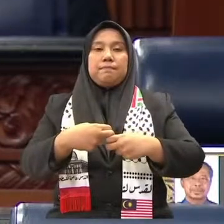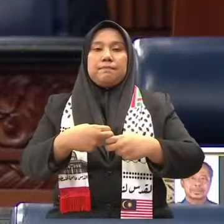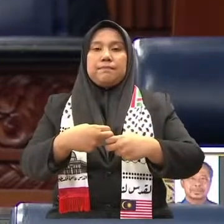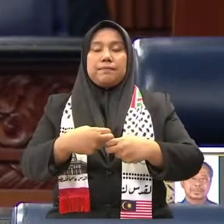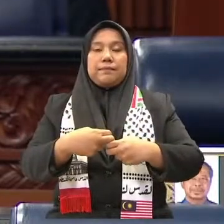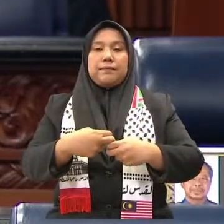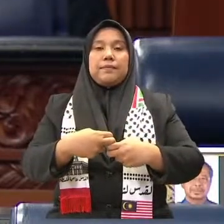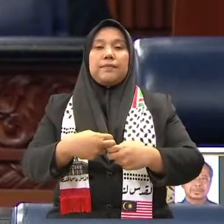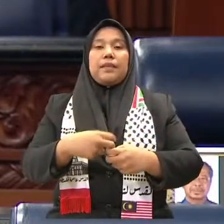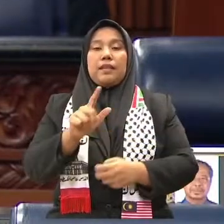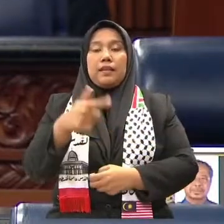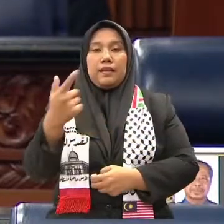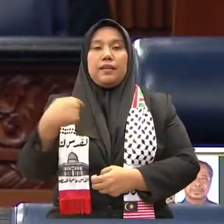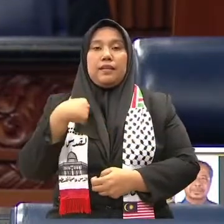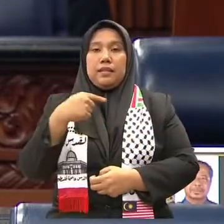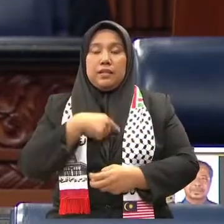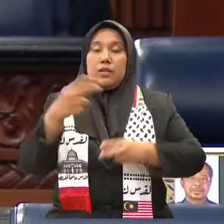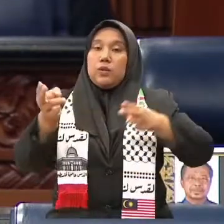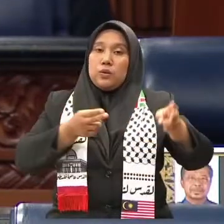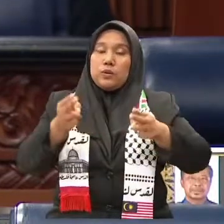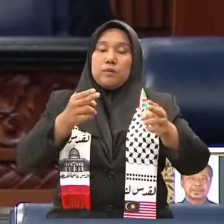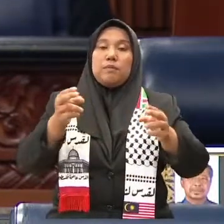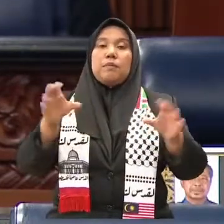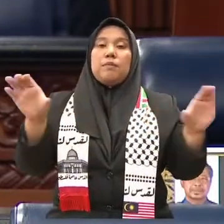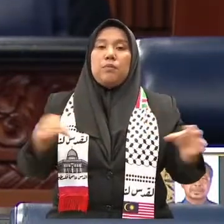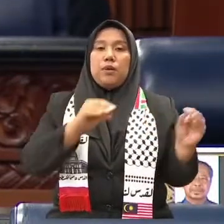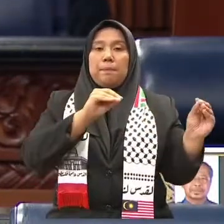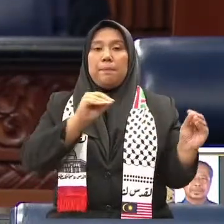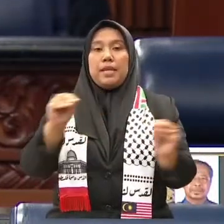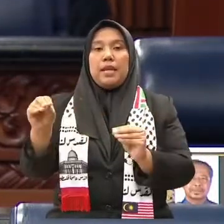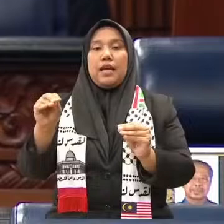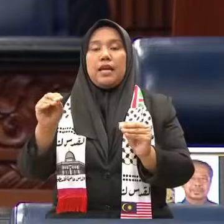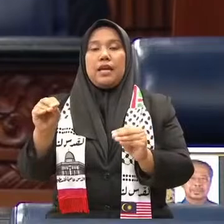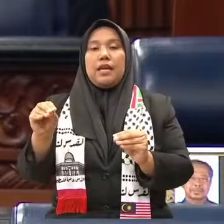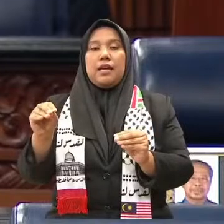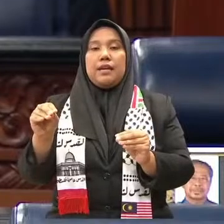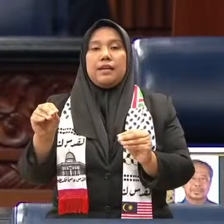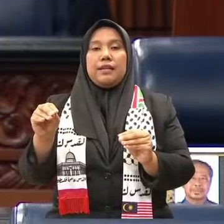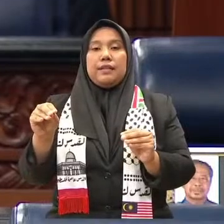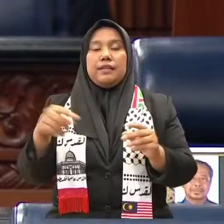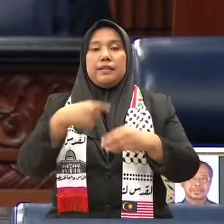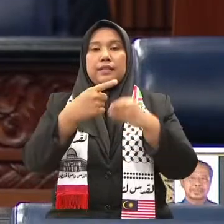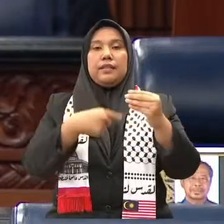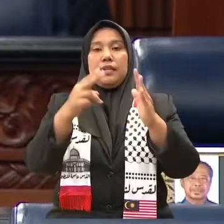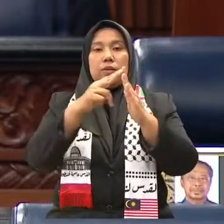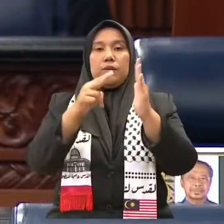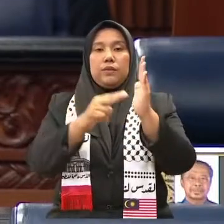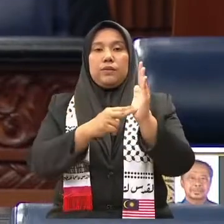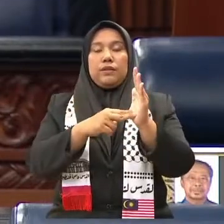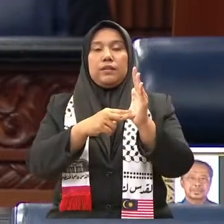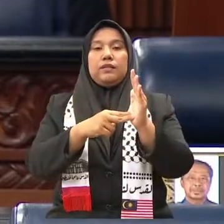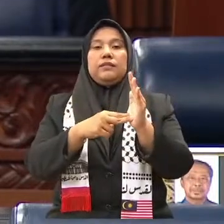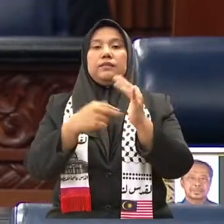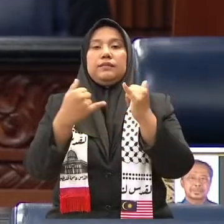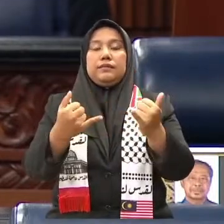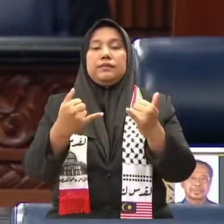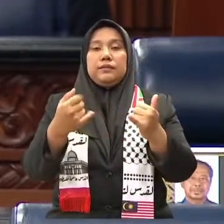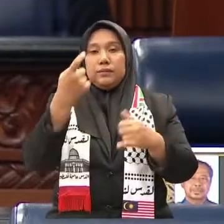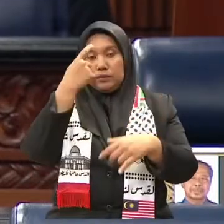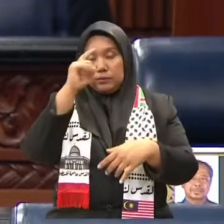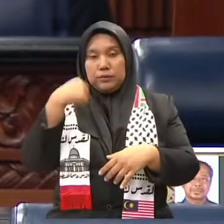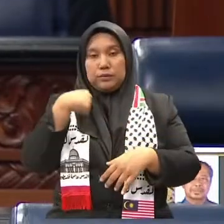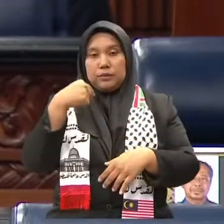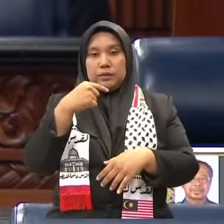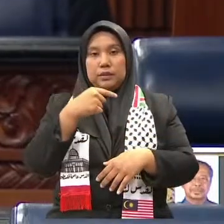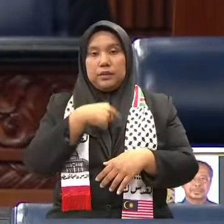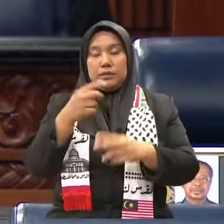melakukan usaha untuk membuat pindaan-pindaan tentang undang-undang sedia ada bagi membolehkan kita menangani